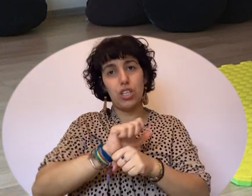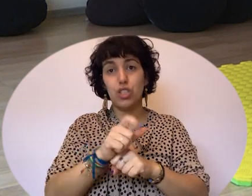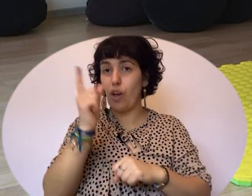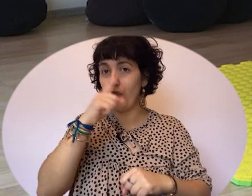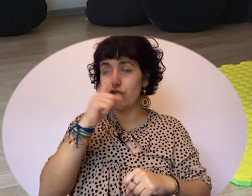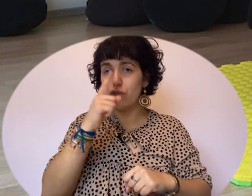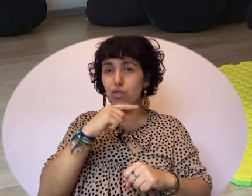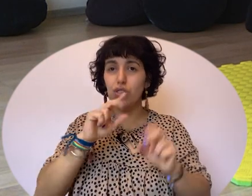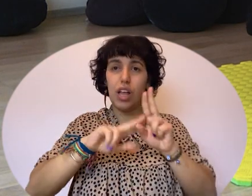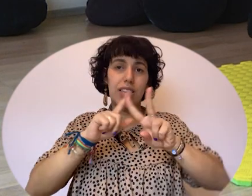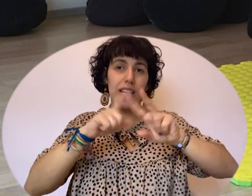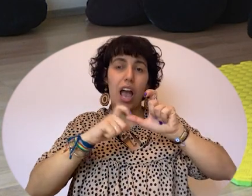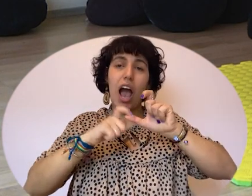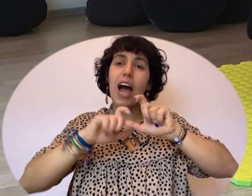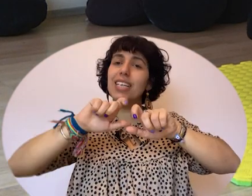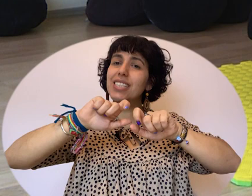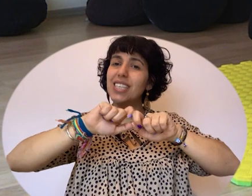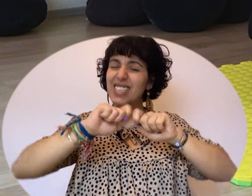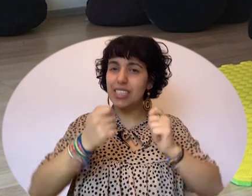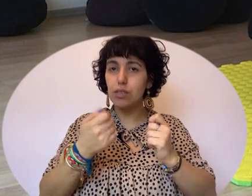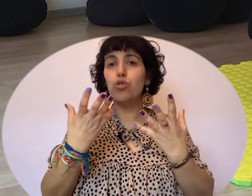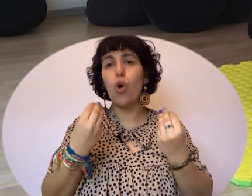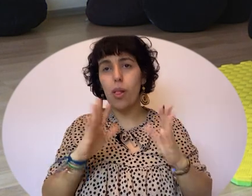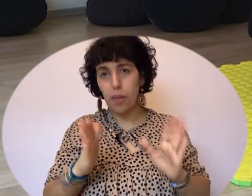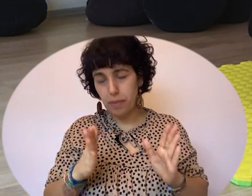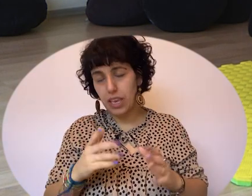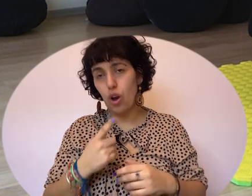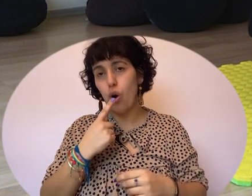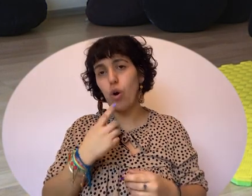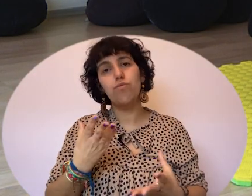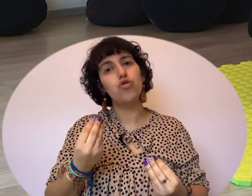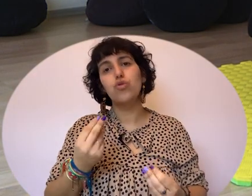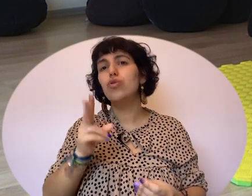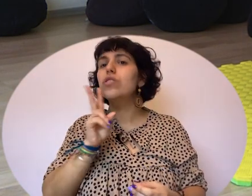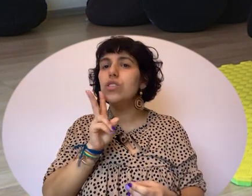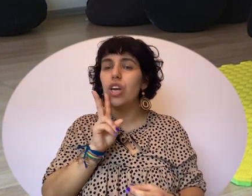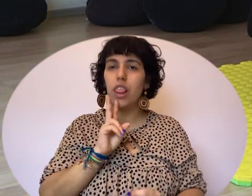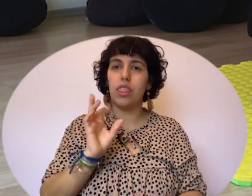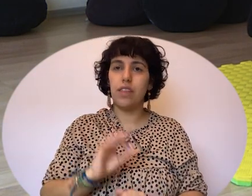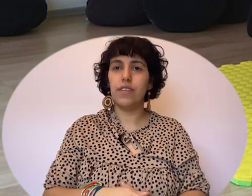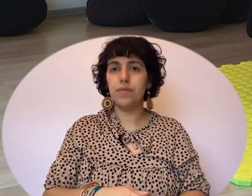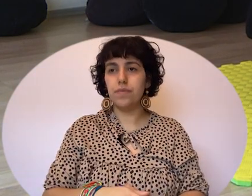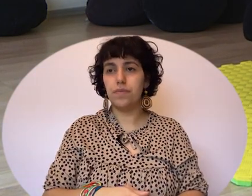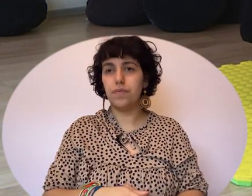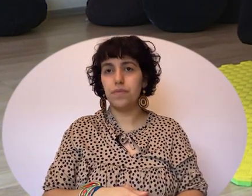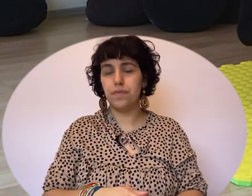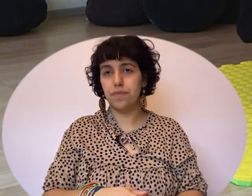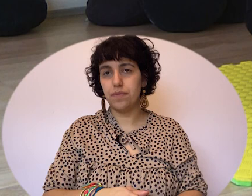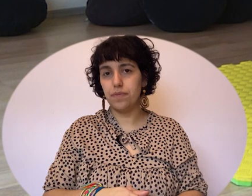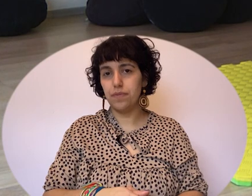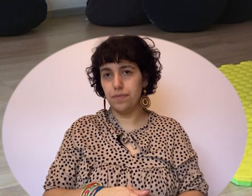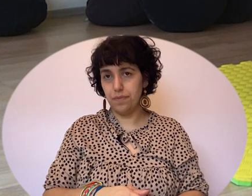geçmiş ne acı Yani atar kimdir sıkıp jargon olduğu için bu şekilde olmuş Bunu sevgili şu Aslında